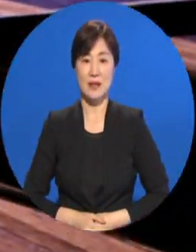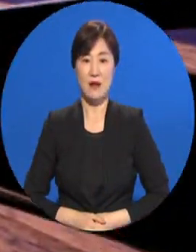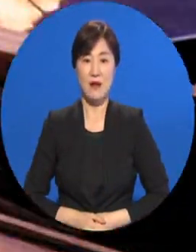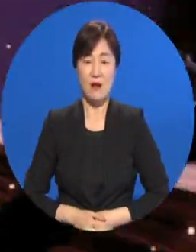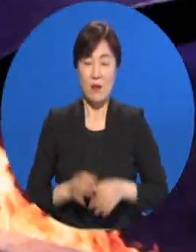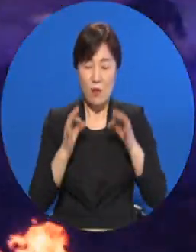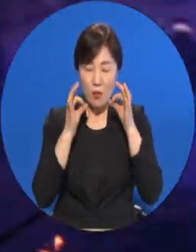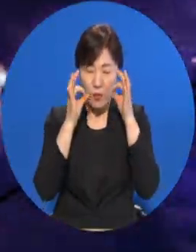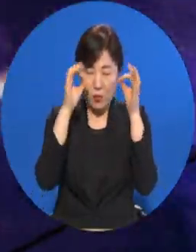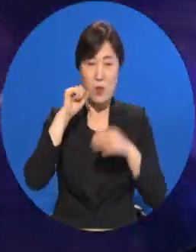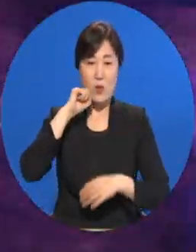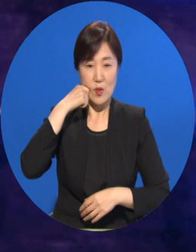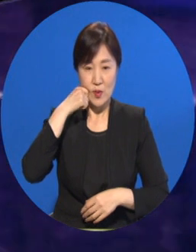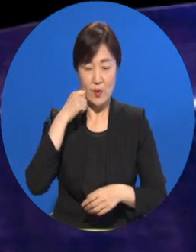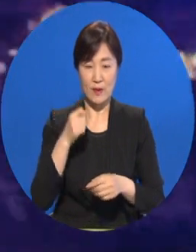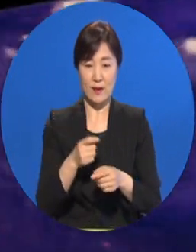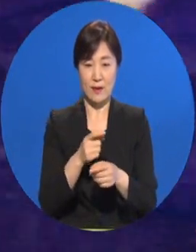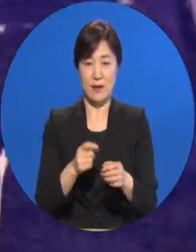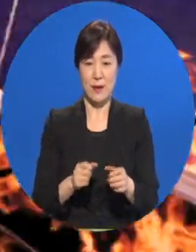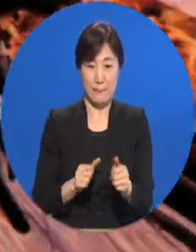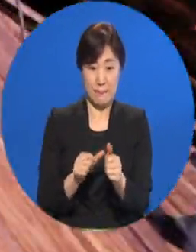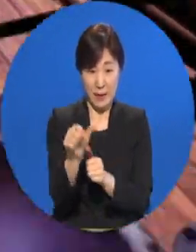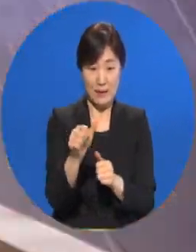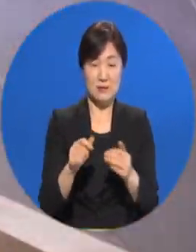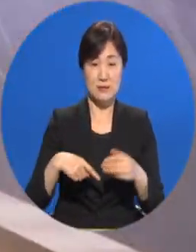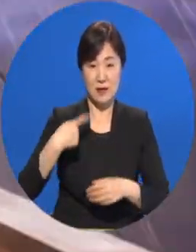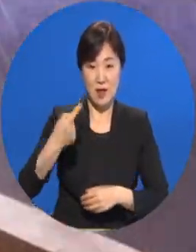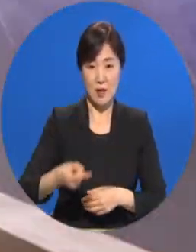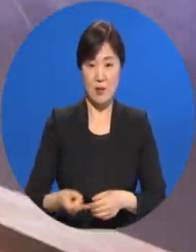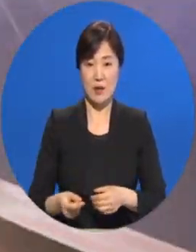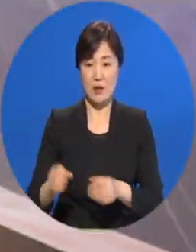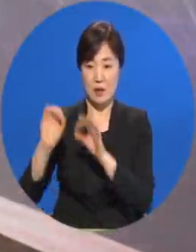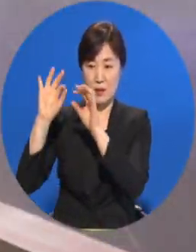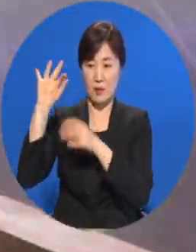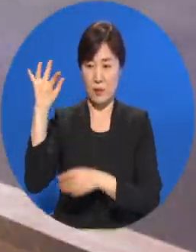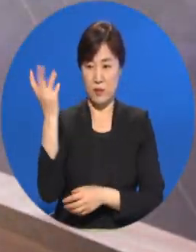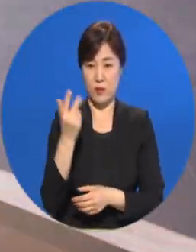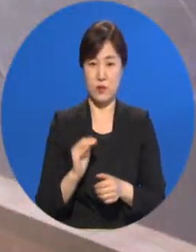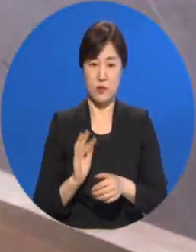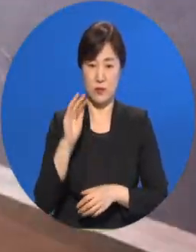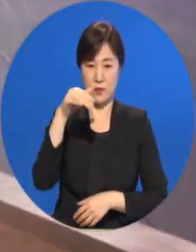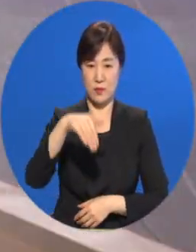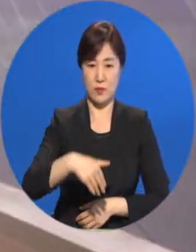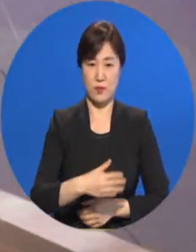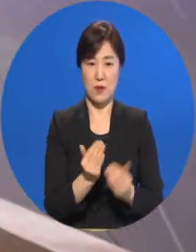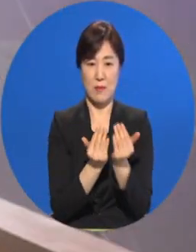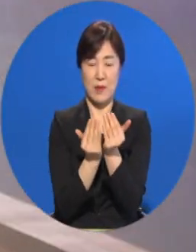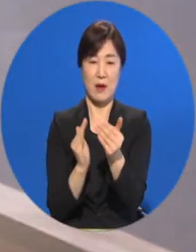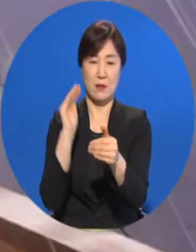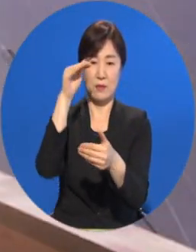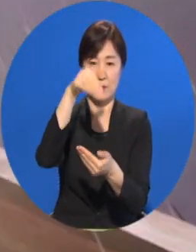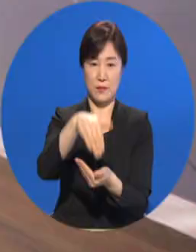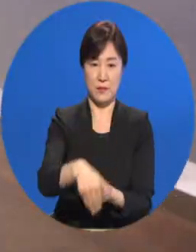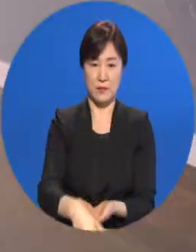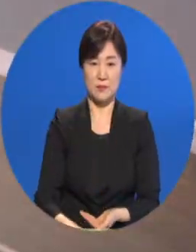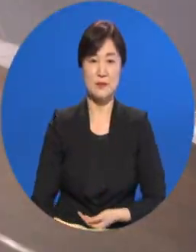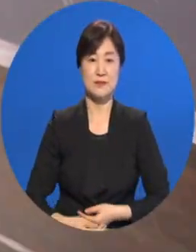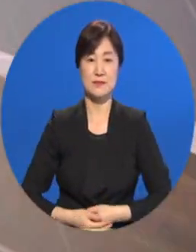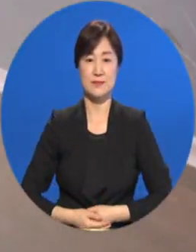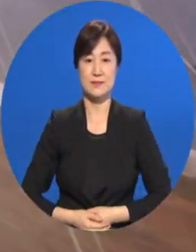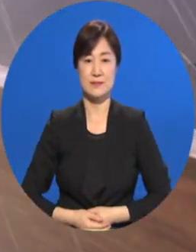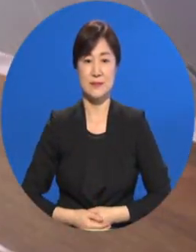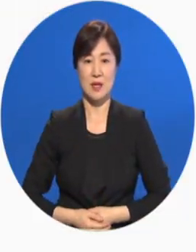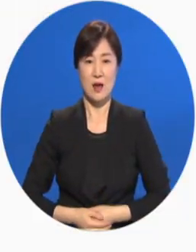가까스로 해적을 물리치고 나자 이번엔 거센 폭풍우가 배를 집어삼킵니다. 폭풍이 몰려오고 있어! 모두 안전한